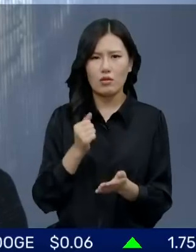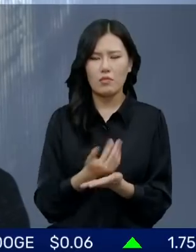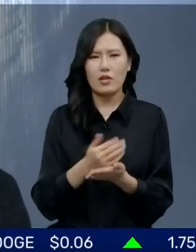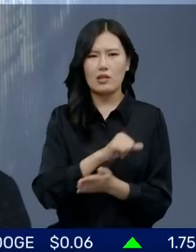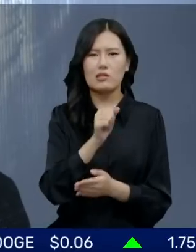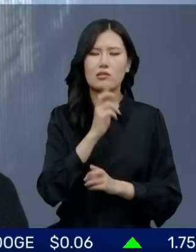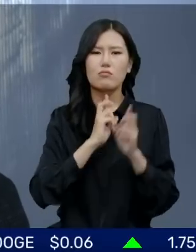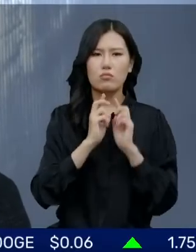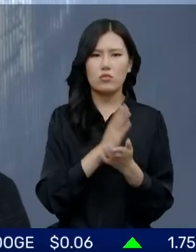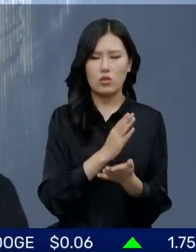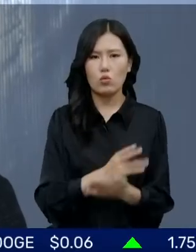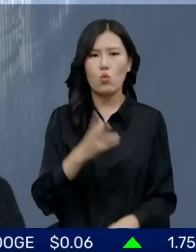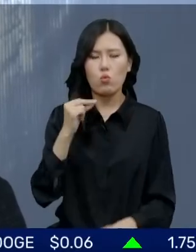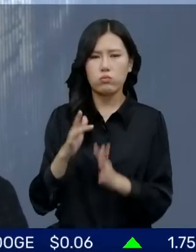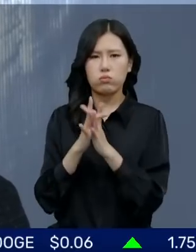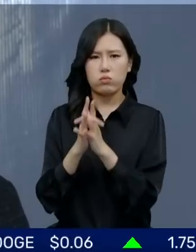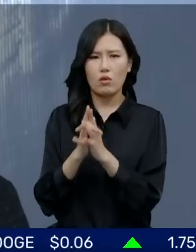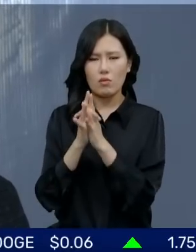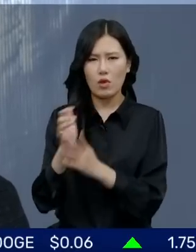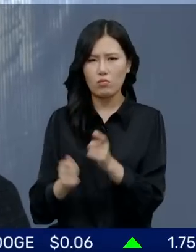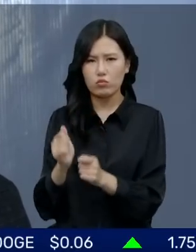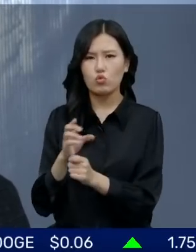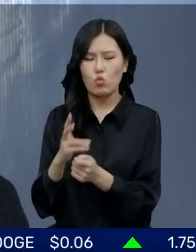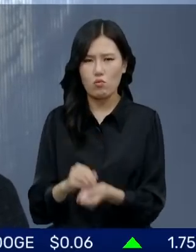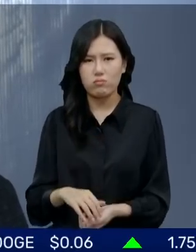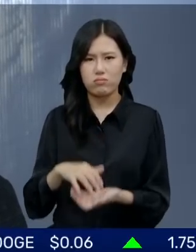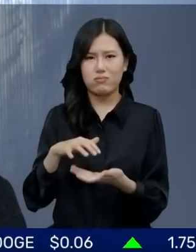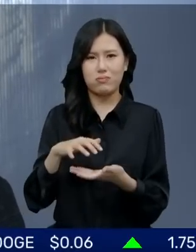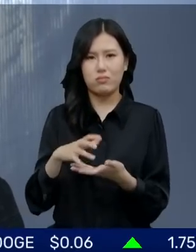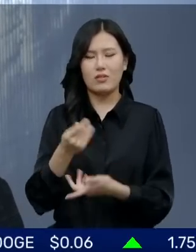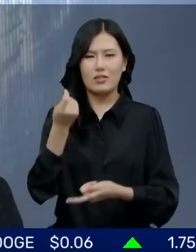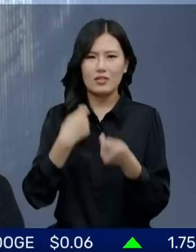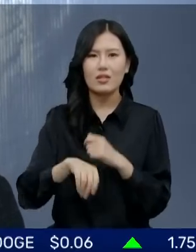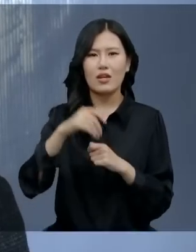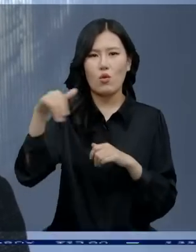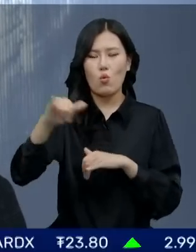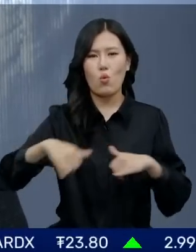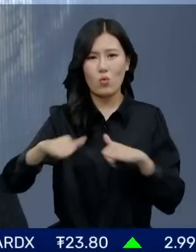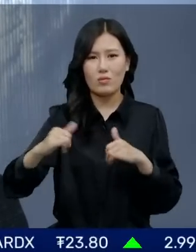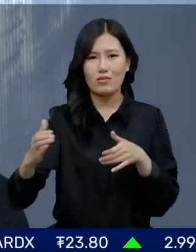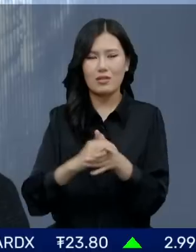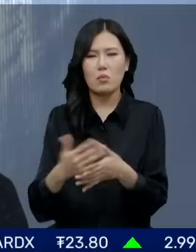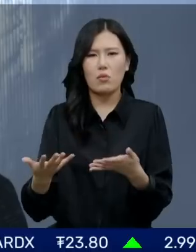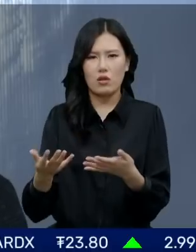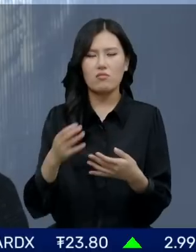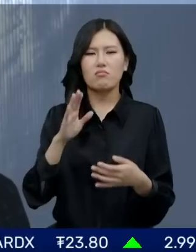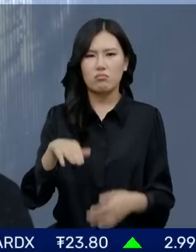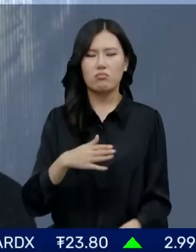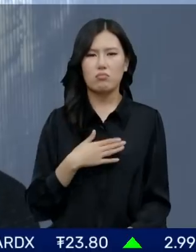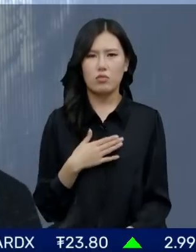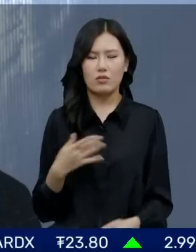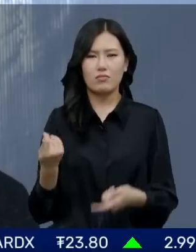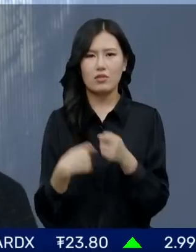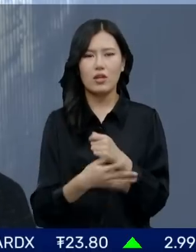Яг албан ёсоор нөгөө ингээний сүүн бүтээгдэхүүнийг экспортлох хоёр улсын хоорондын зөвшөөрөл бол хадгархан байдаггүй юм билэ. А тэгвэл манай бүтээгдэхүүнийг ирээн болон одоо